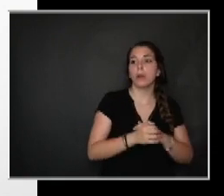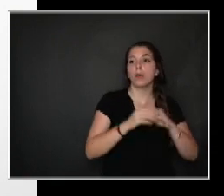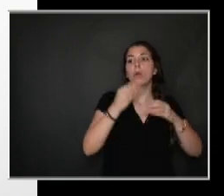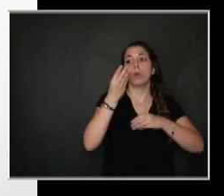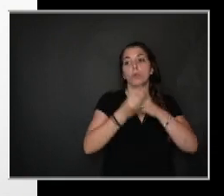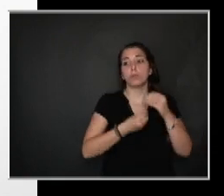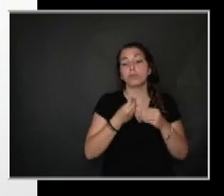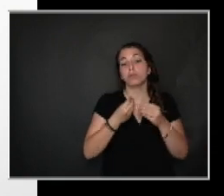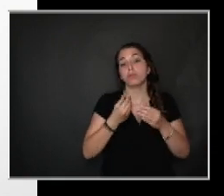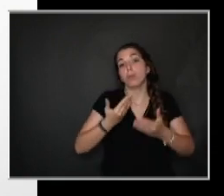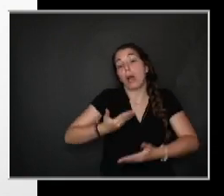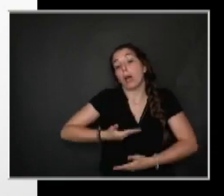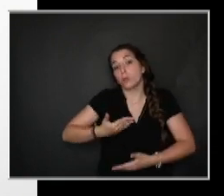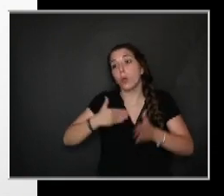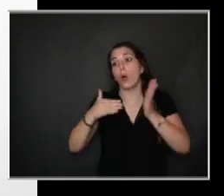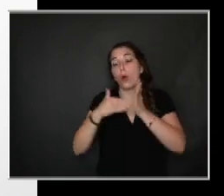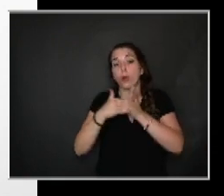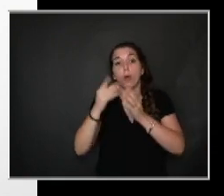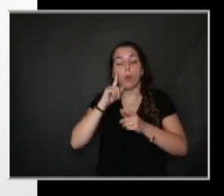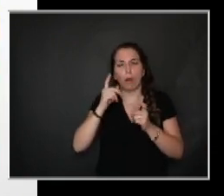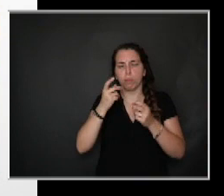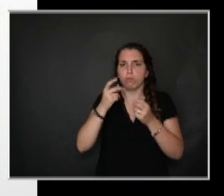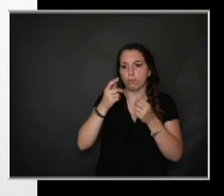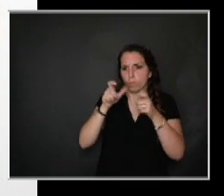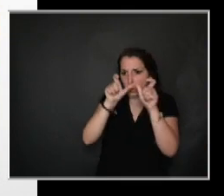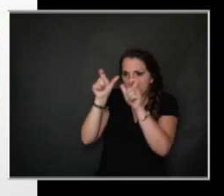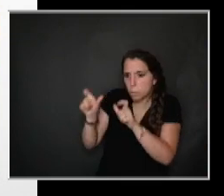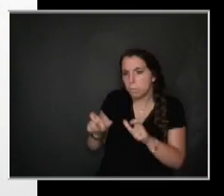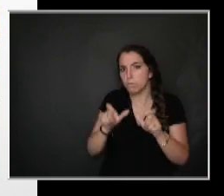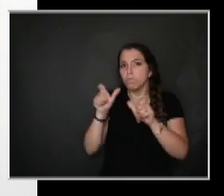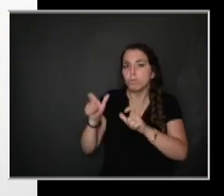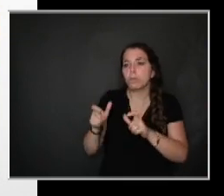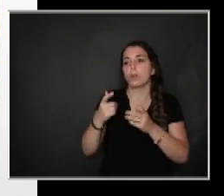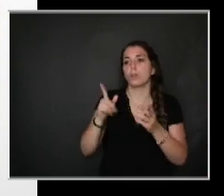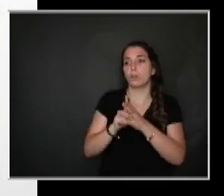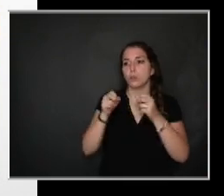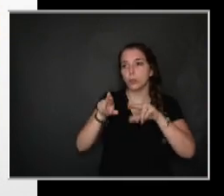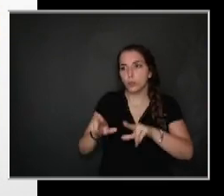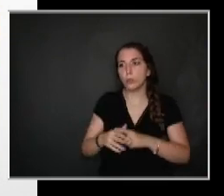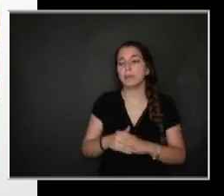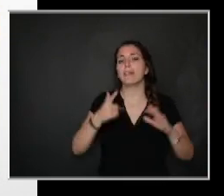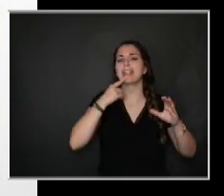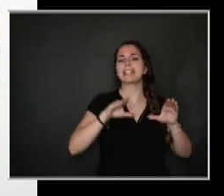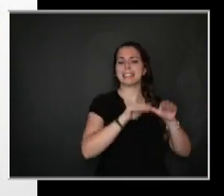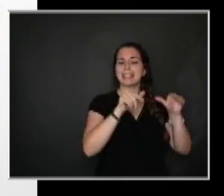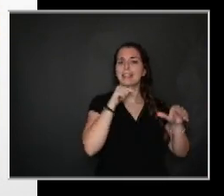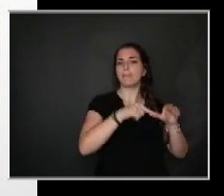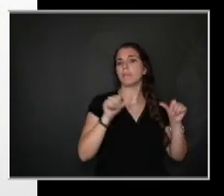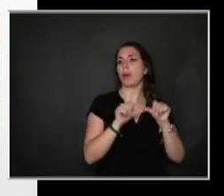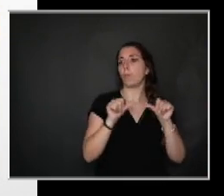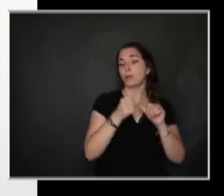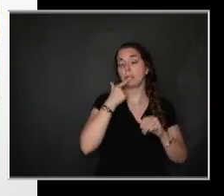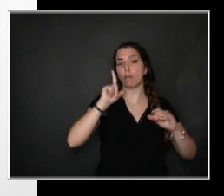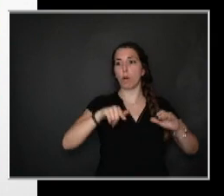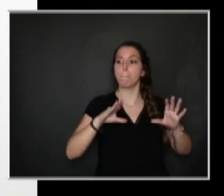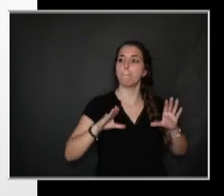On ne fera une radio, encore une fois, que s'il y a un doute, mais là, le doute est peu important. Alors, la kinésithérapie, ça consiste à faire des